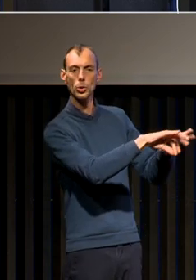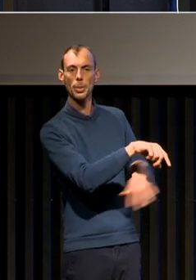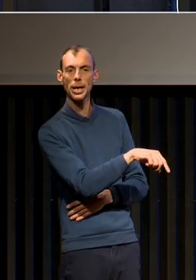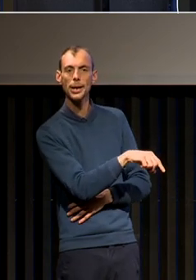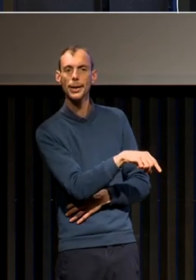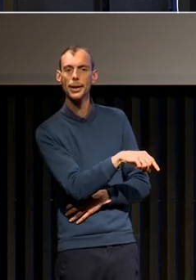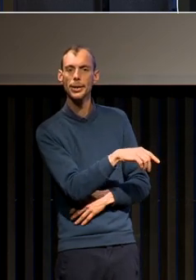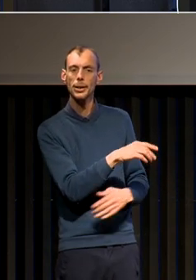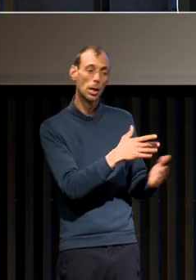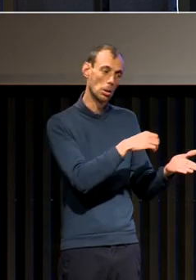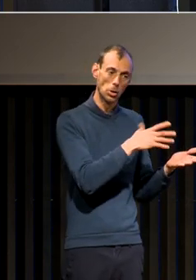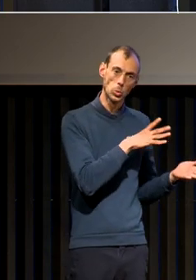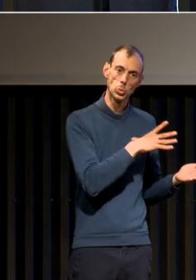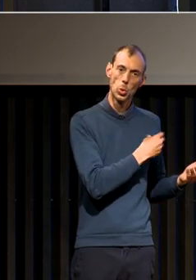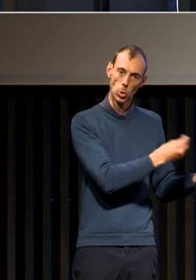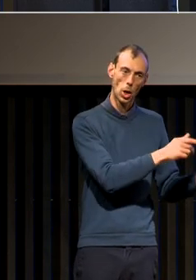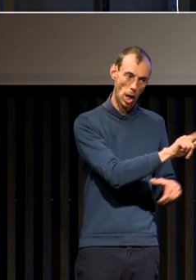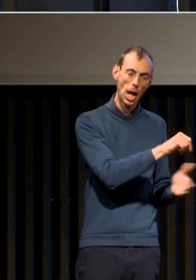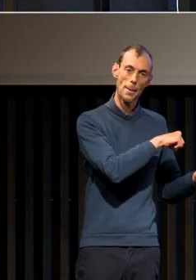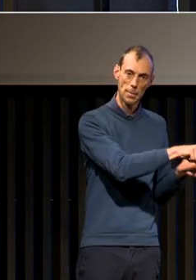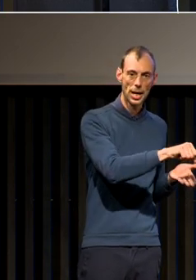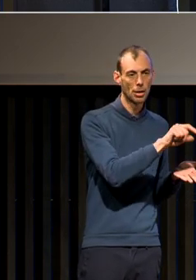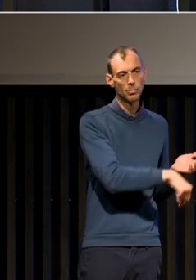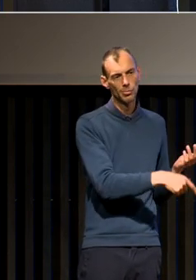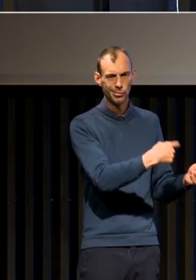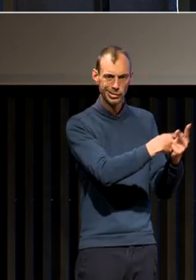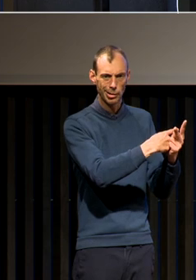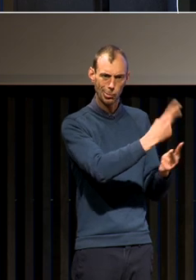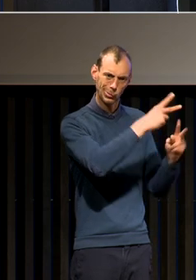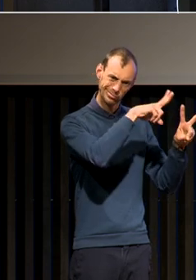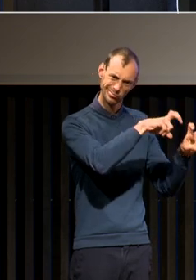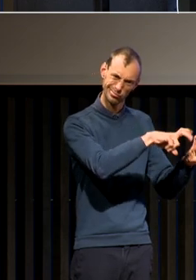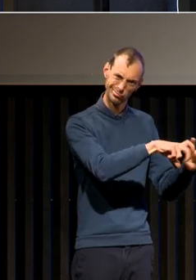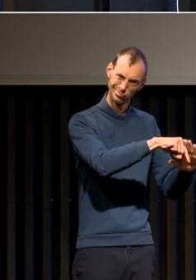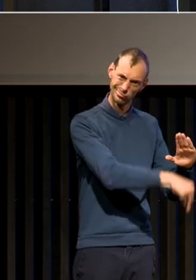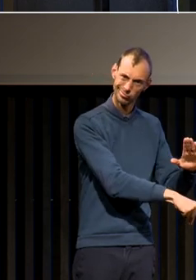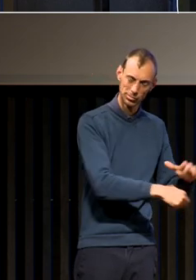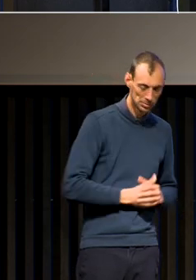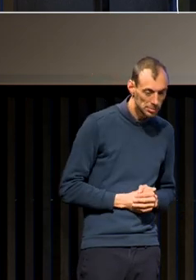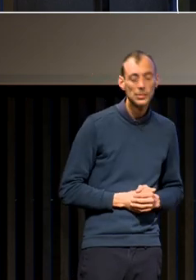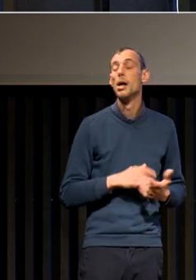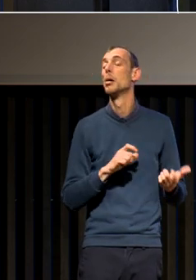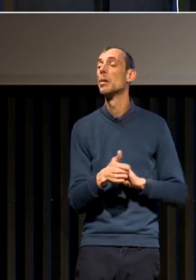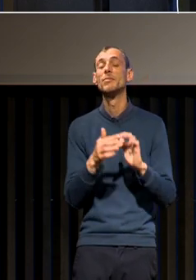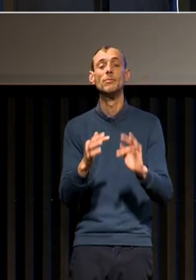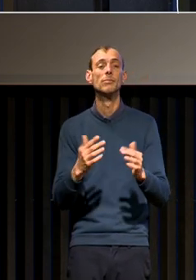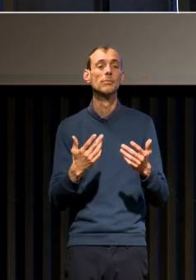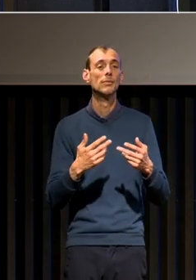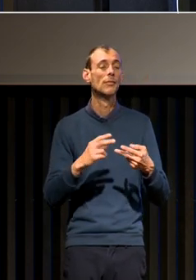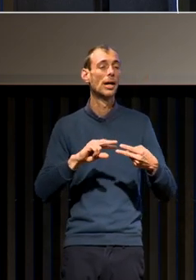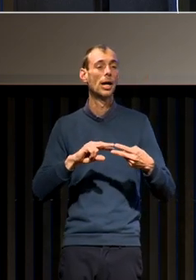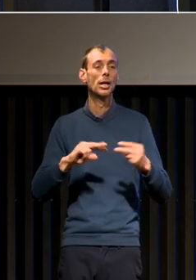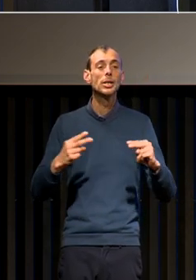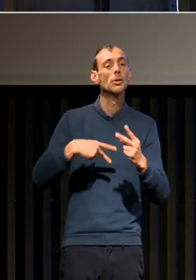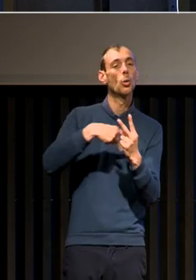de faire un peu plus de screening génétique. Et on établit le karyotype, c'est-à-dire l'analyse de leurs chromosomes, parce qu'on